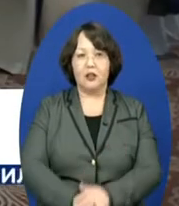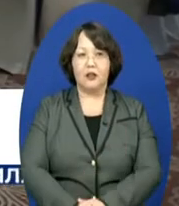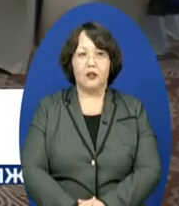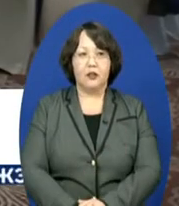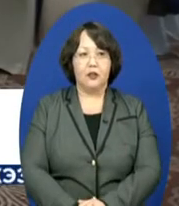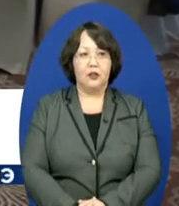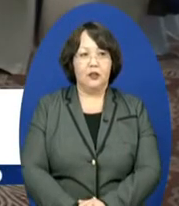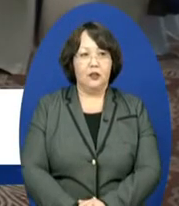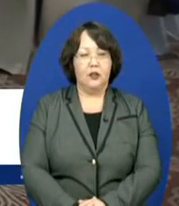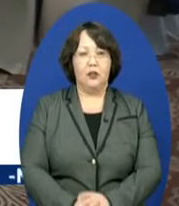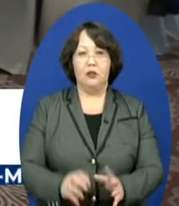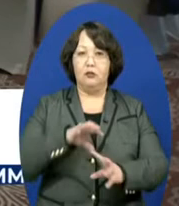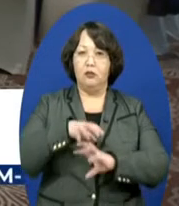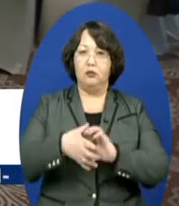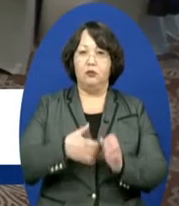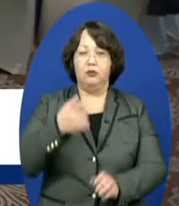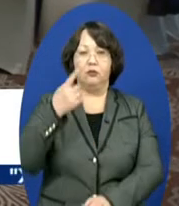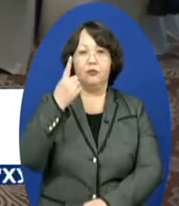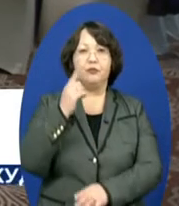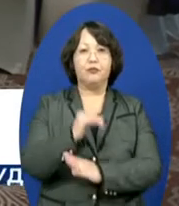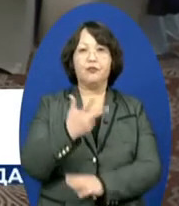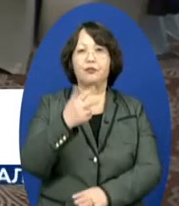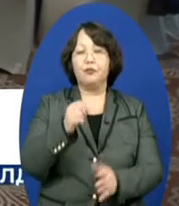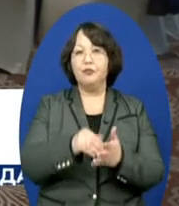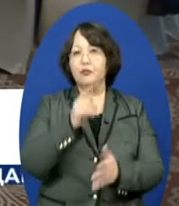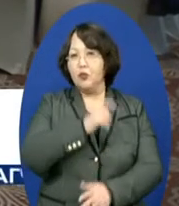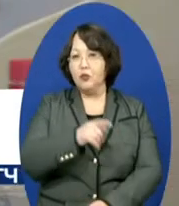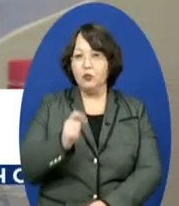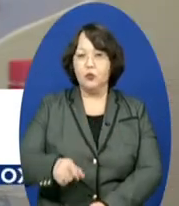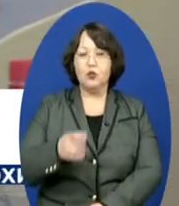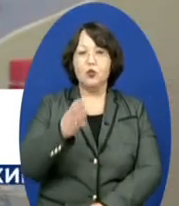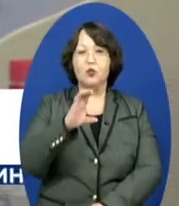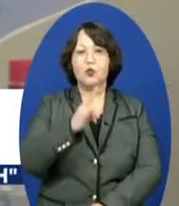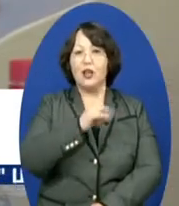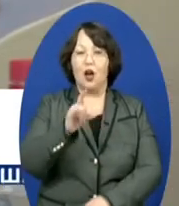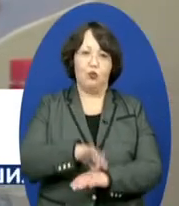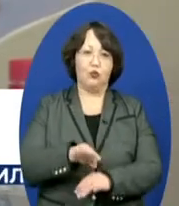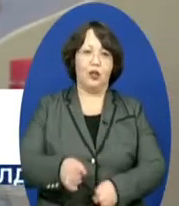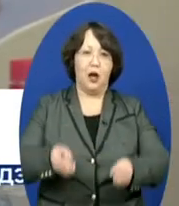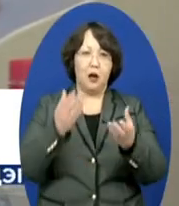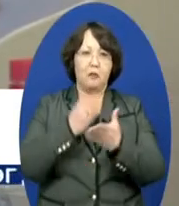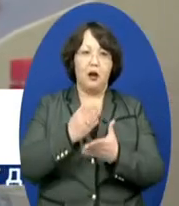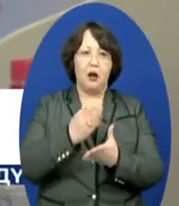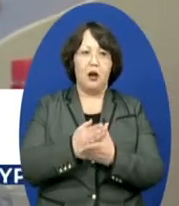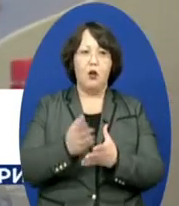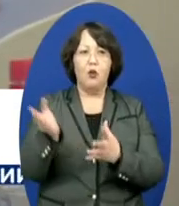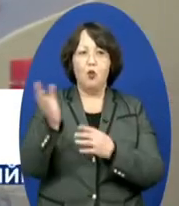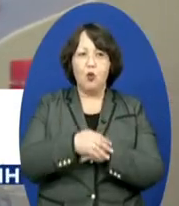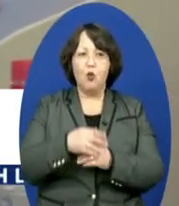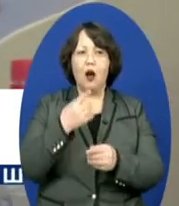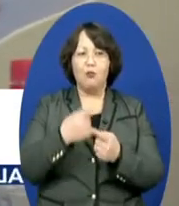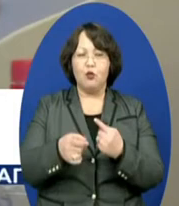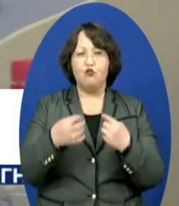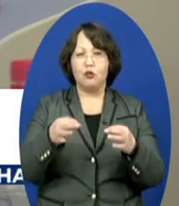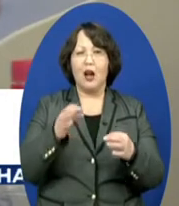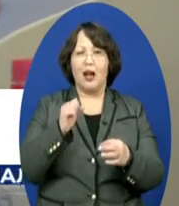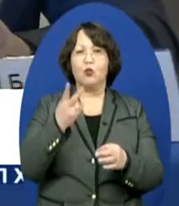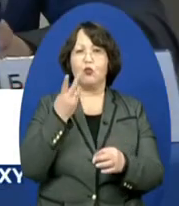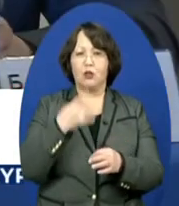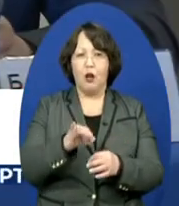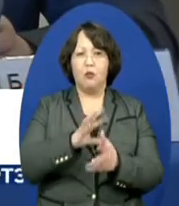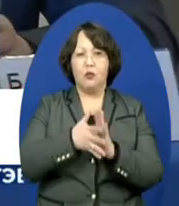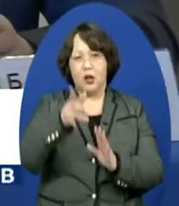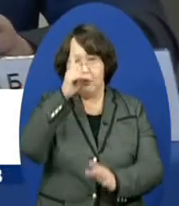байна. Дэлхийд дахинд өдөрт 30 мянган хүн энэ өвчнөөр өвчилдэг байна. Хэдийгээр үхэлд хүргэх аюултай өвчинч гэлээ